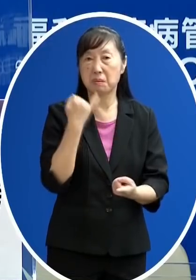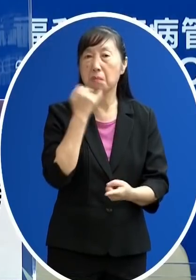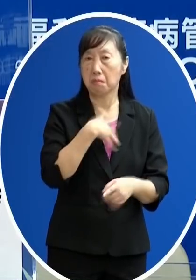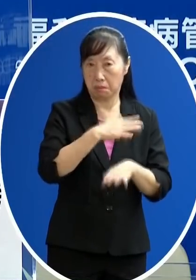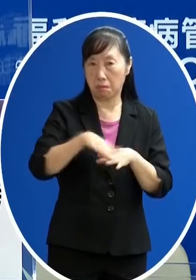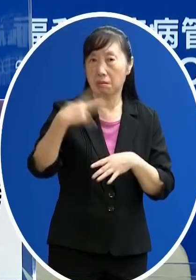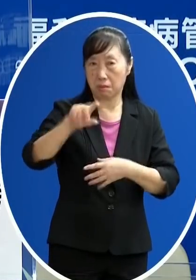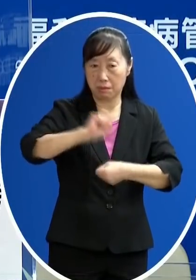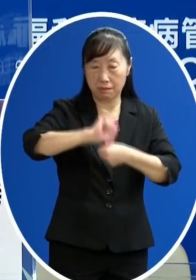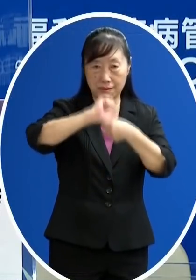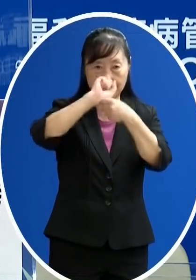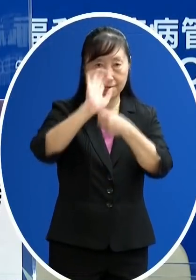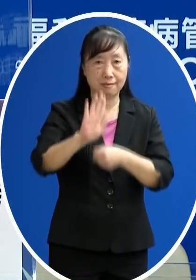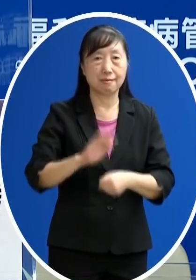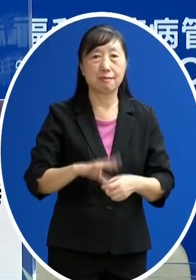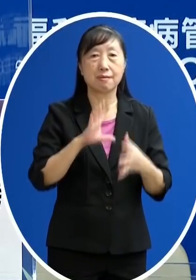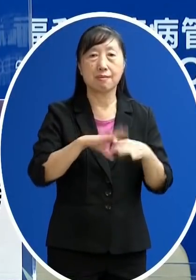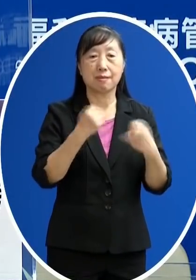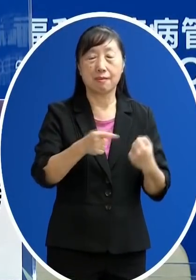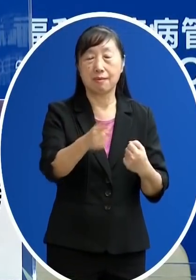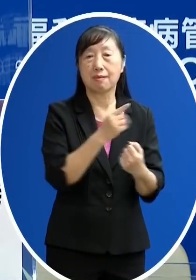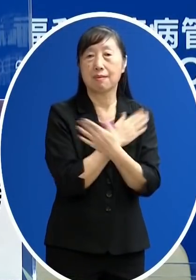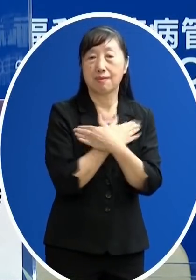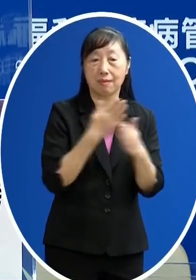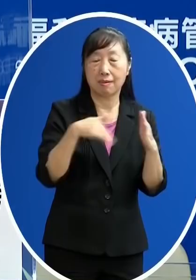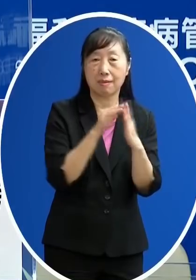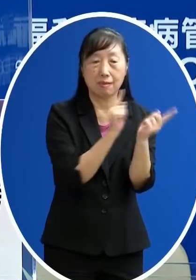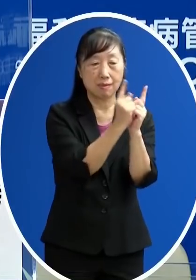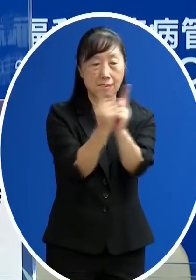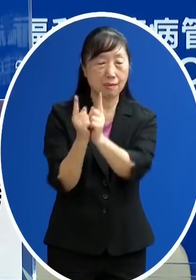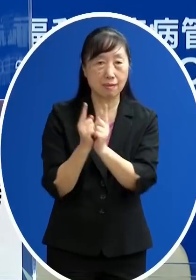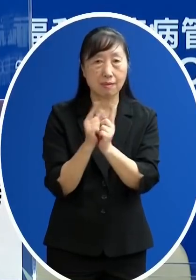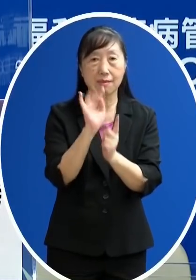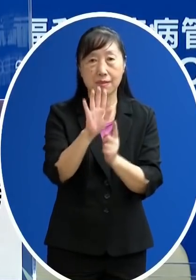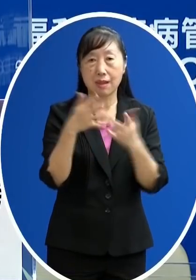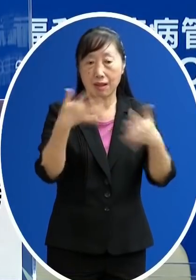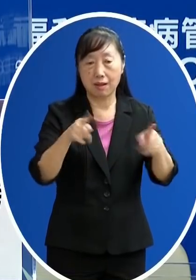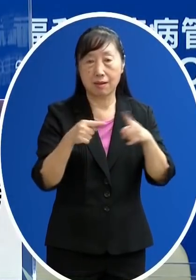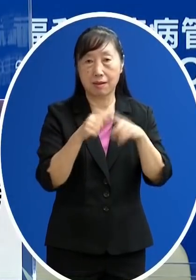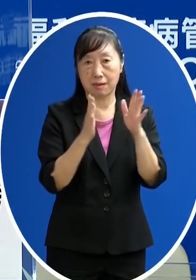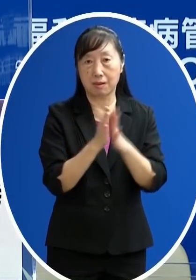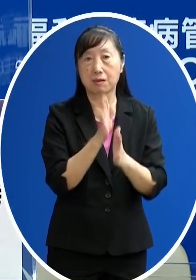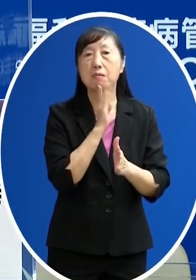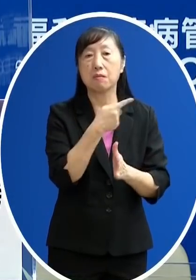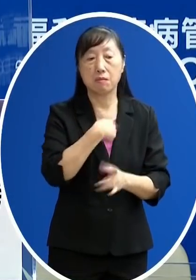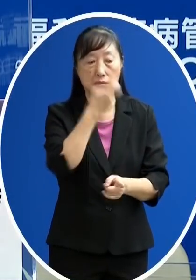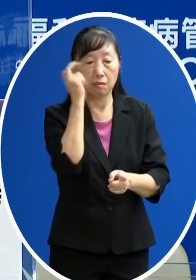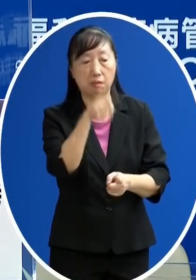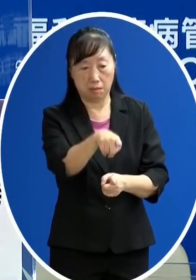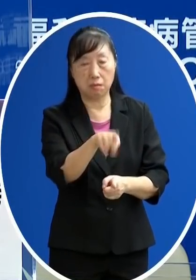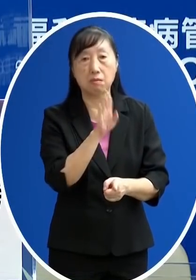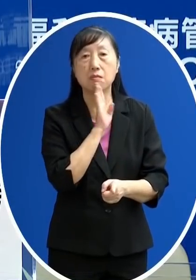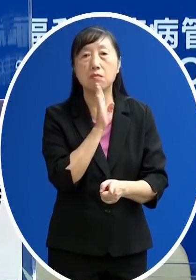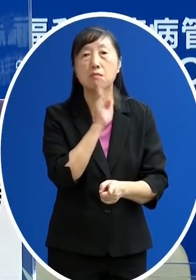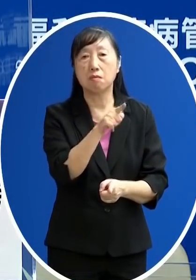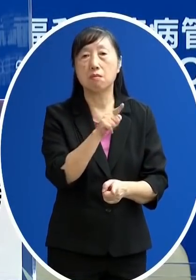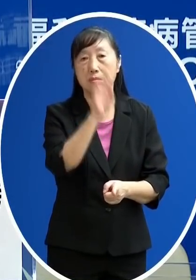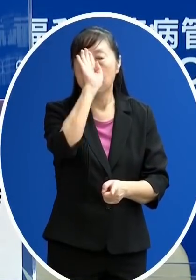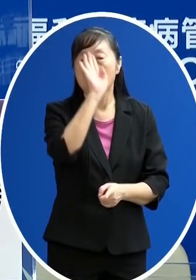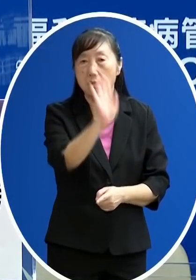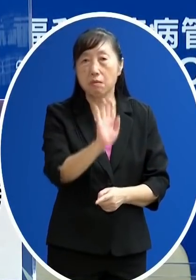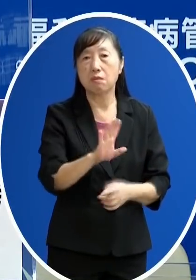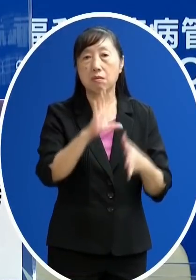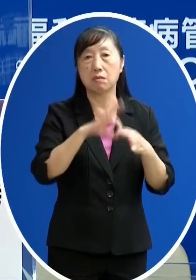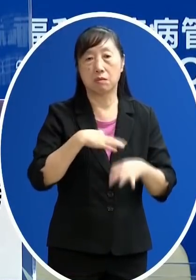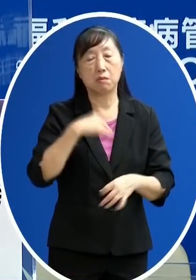多，因为在幼儿里面密切接触，而且多人已经是确诊，那我相信这个案会更